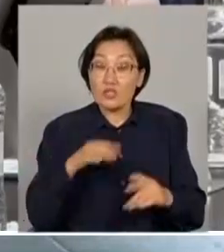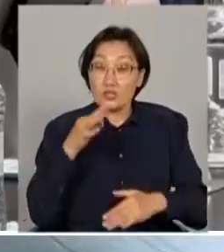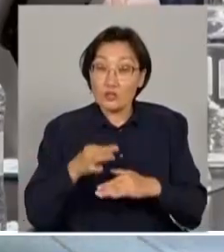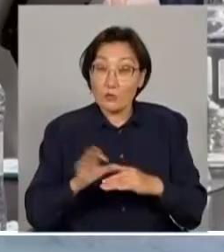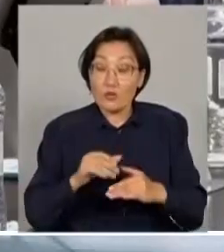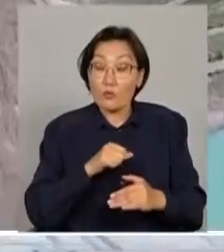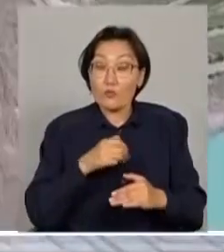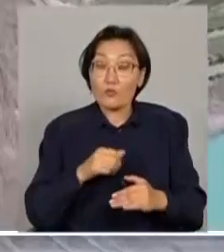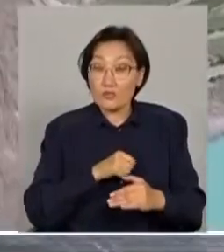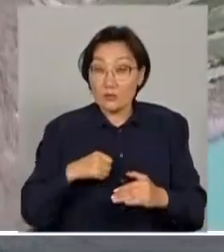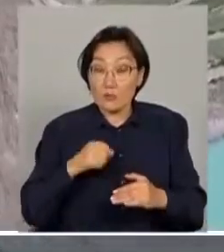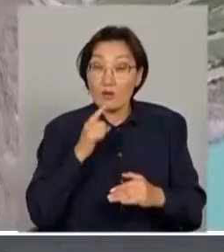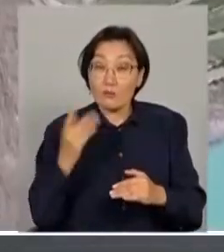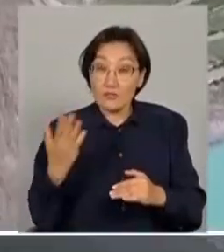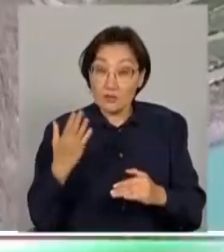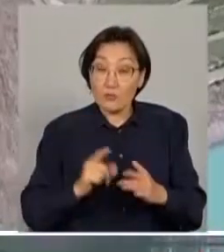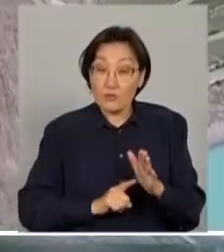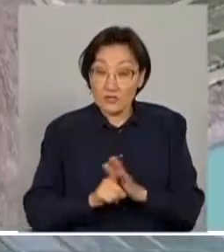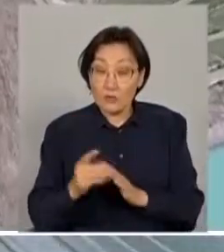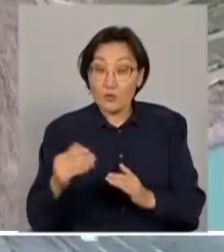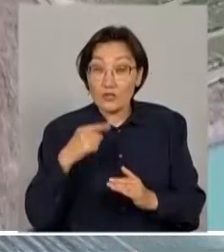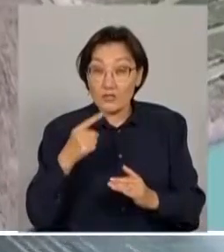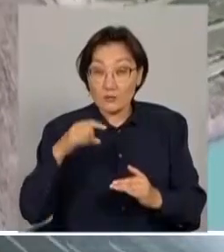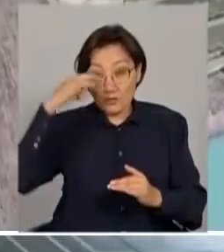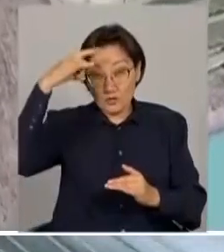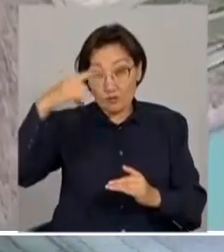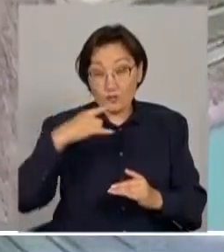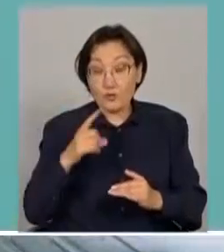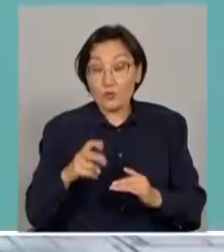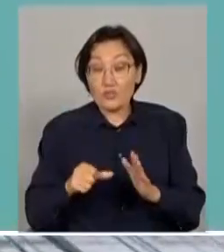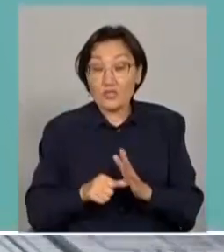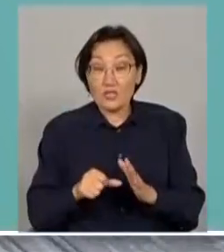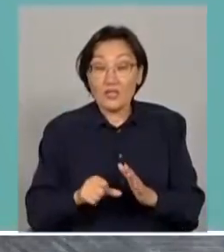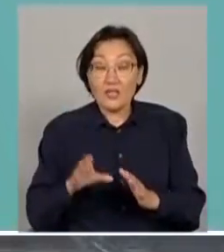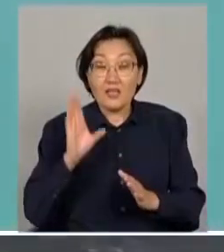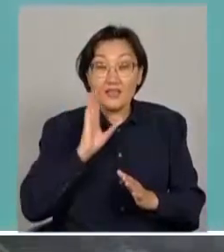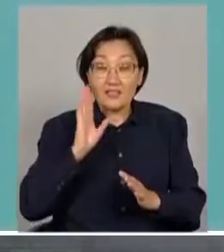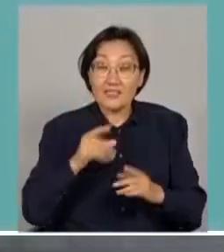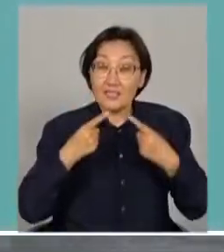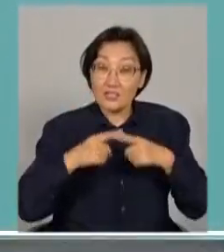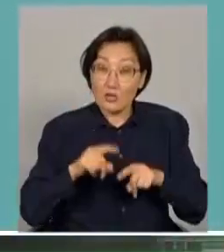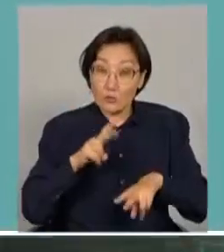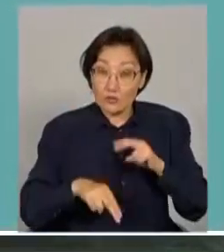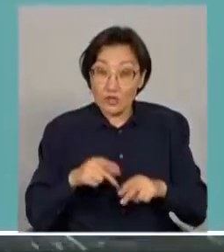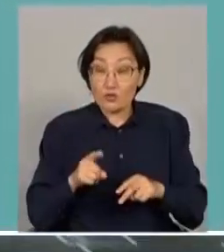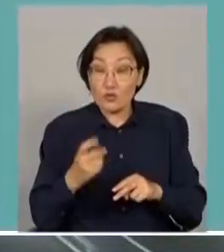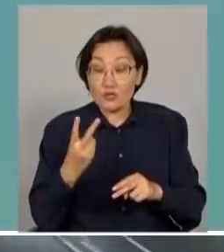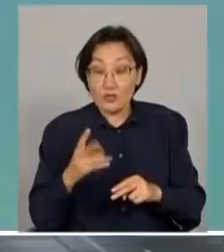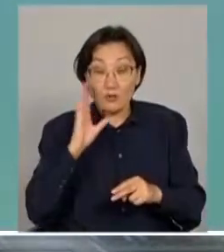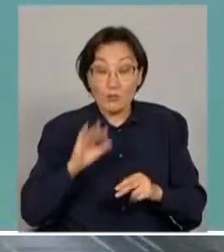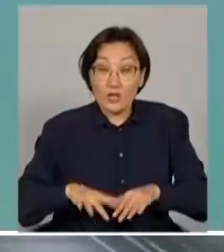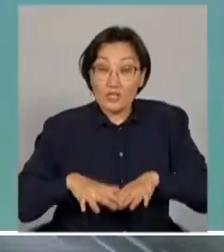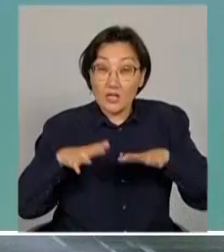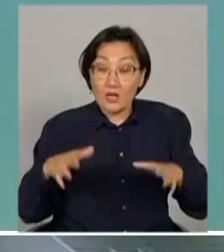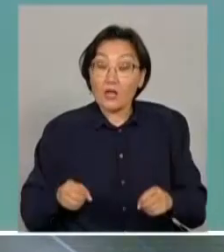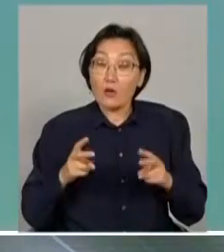берместен өзінің баяндамасын оқыды. Сөзіне сенсек, елдегі 206 гидротехникалық құрылыстың 102-сінде су тасқыны